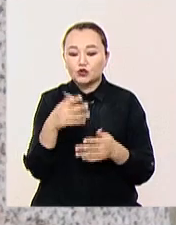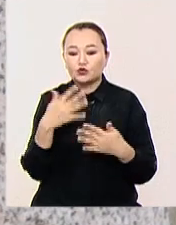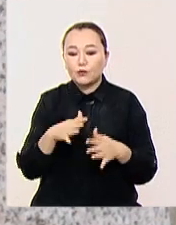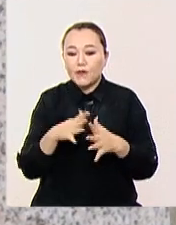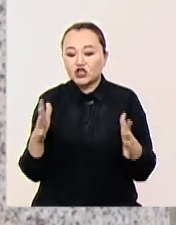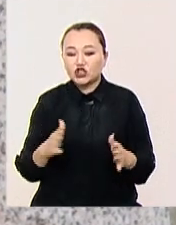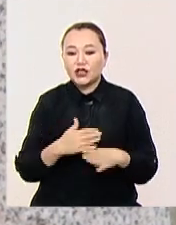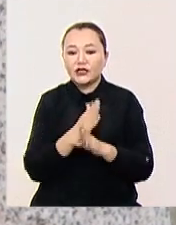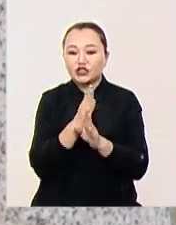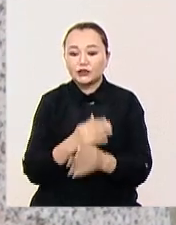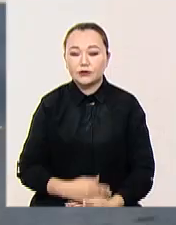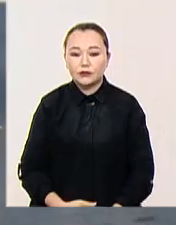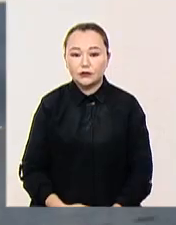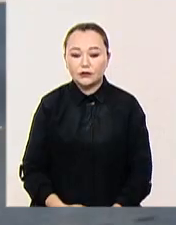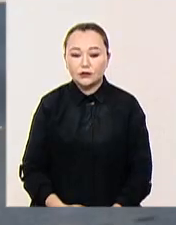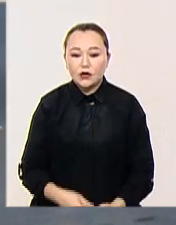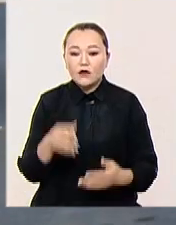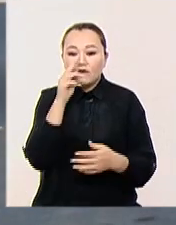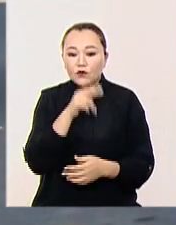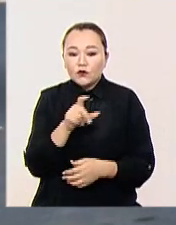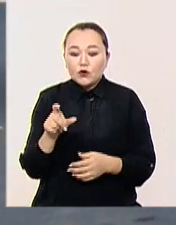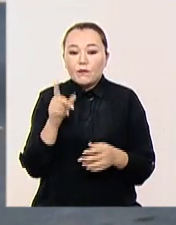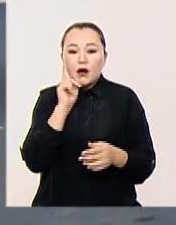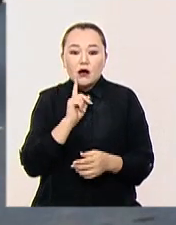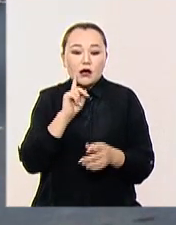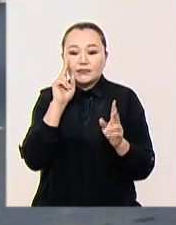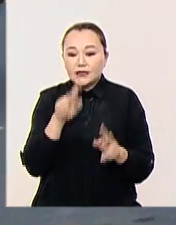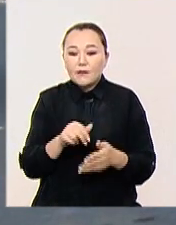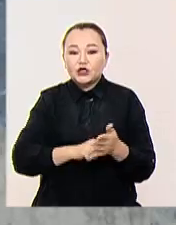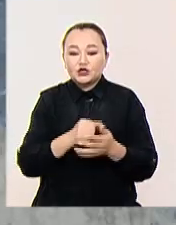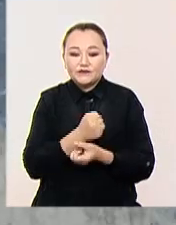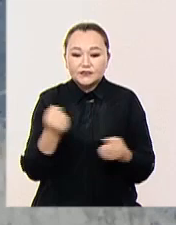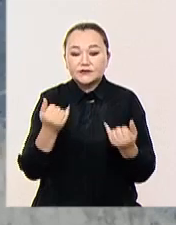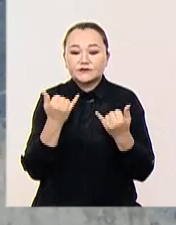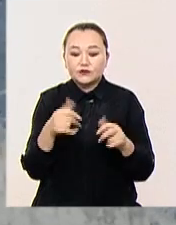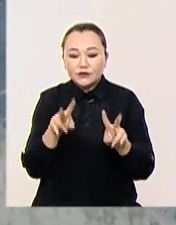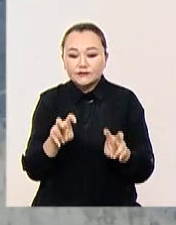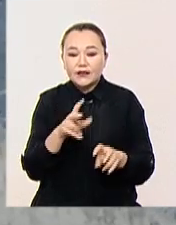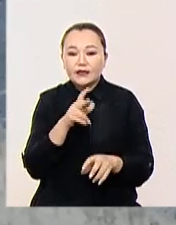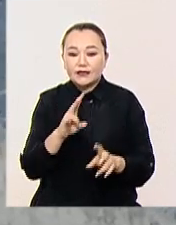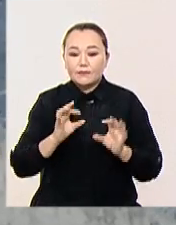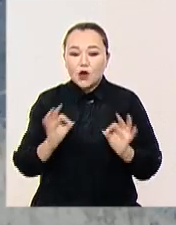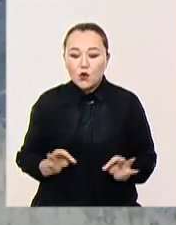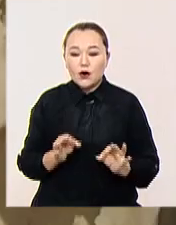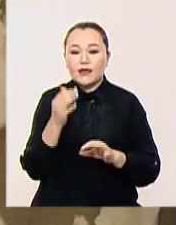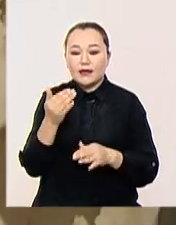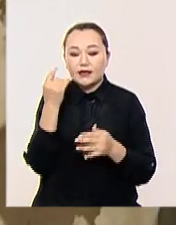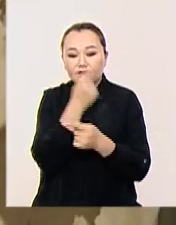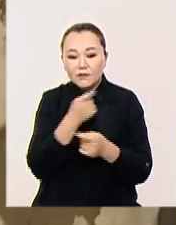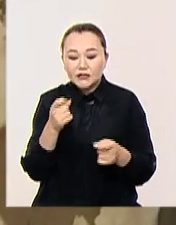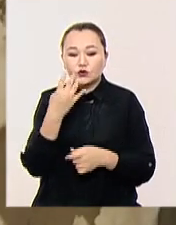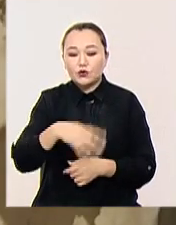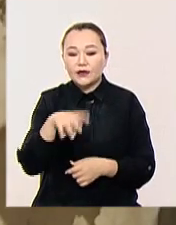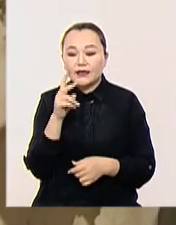большие трещины. Виновные пока не установлено, а вот причину взрыва сегодня назвали в Генпрокуратуре. По их информации,